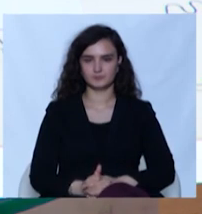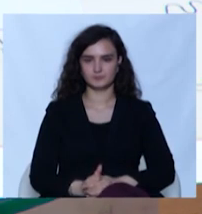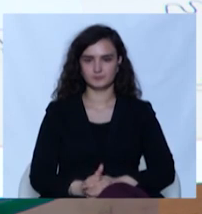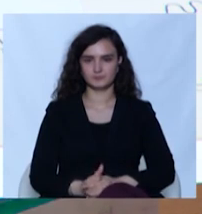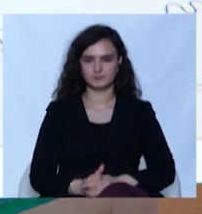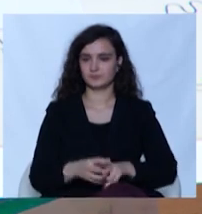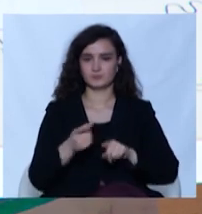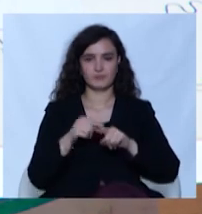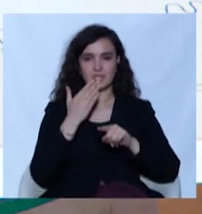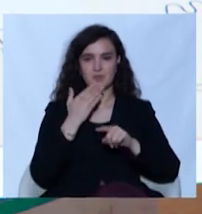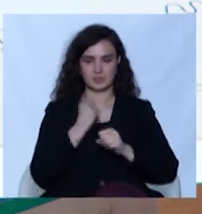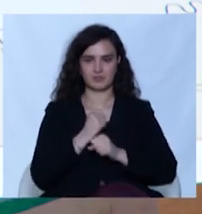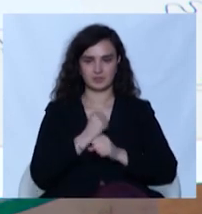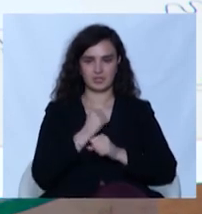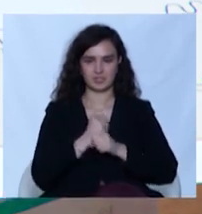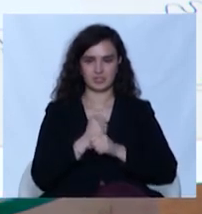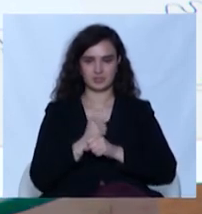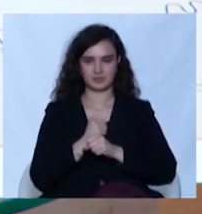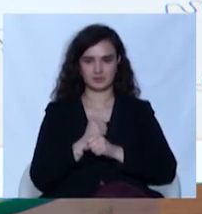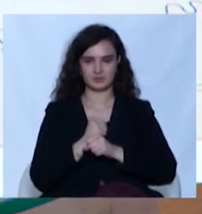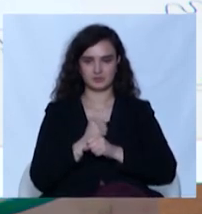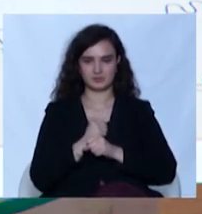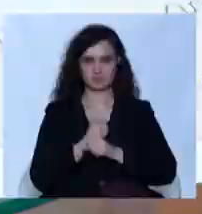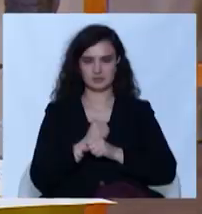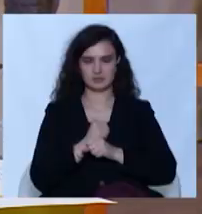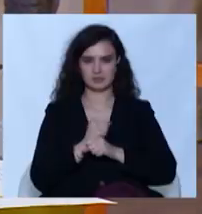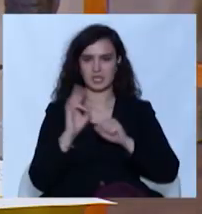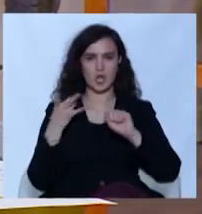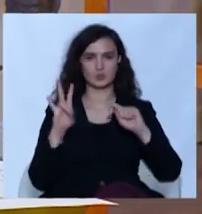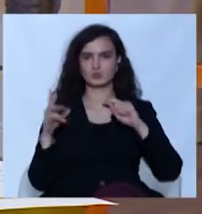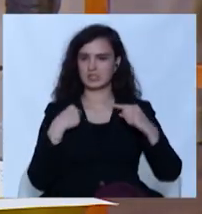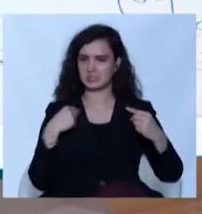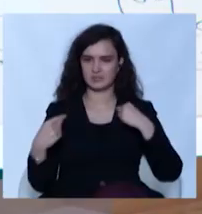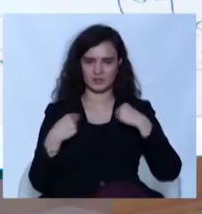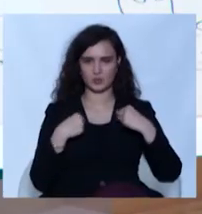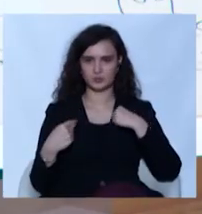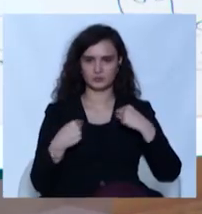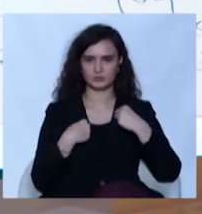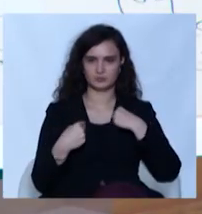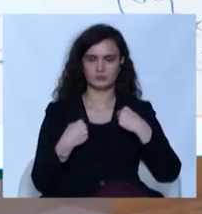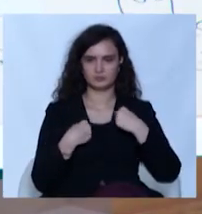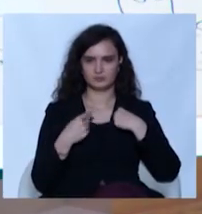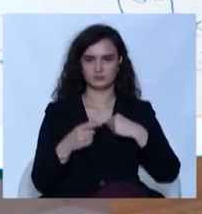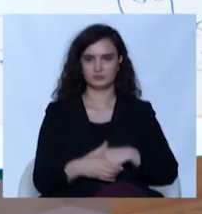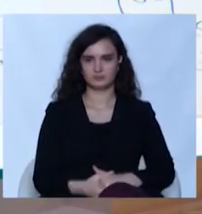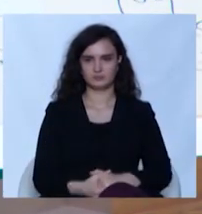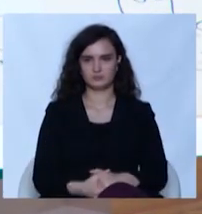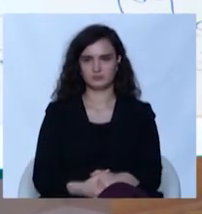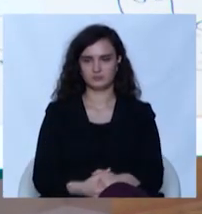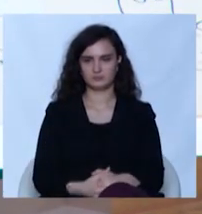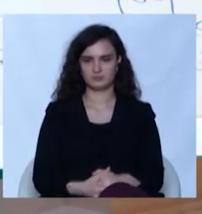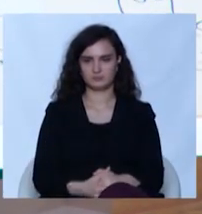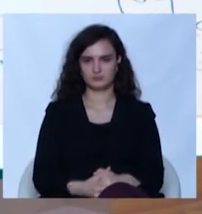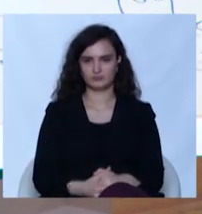ძალიან მარტივად გააკეთეთ ნაკვთები. წერტილებთ არ იწვალოთ თვალი, ესე გავაკეთო.